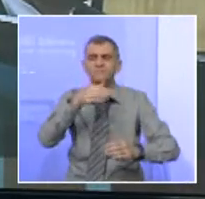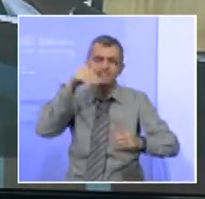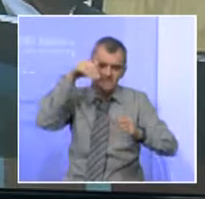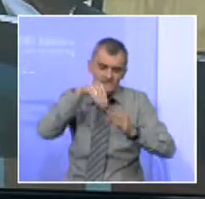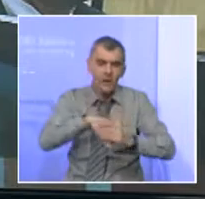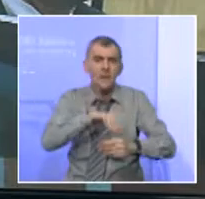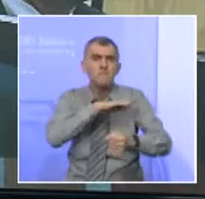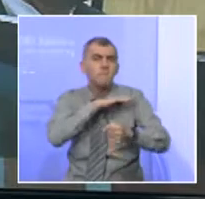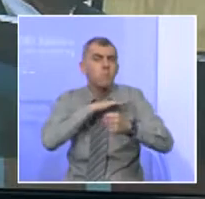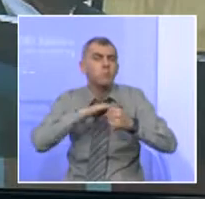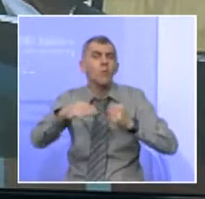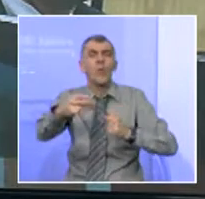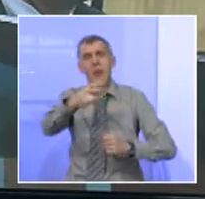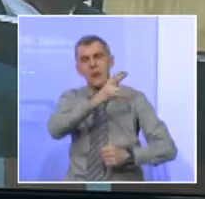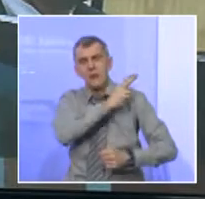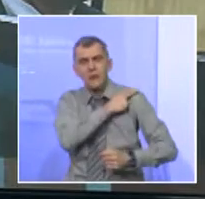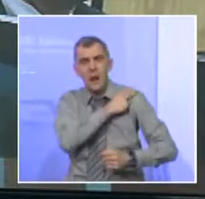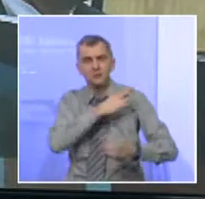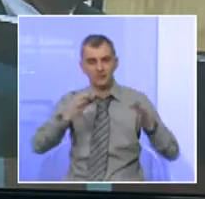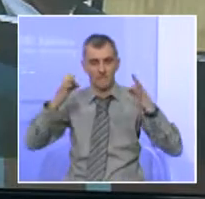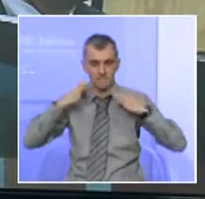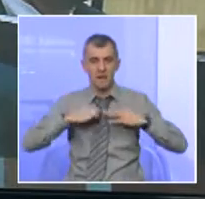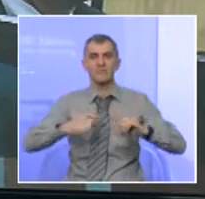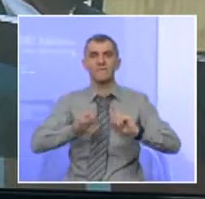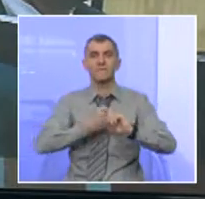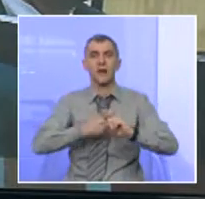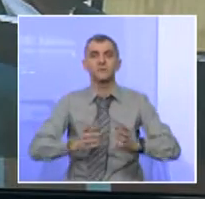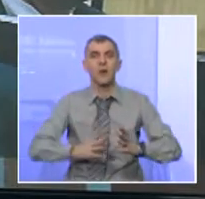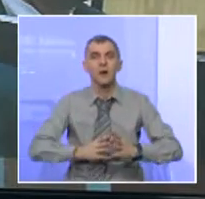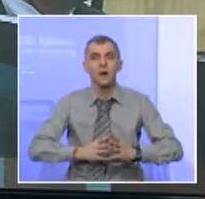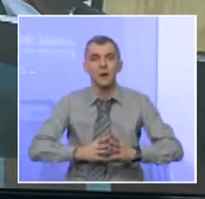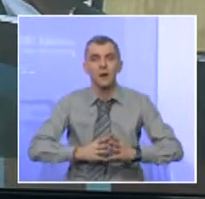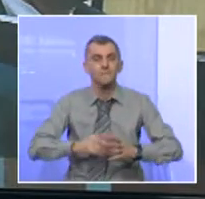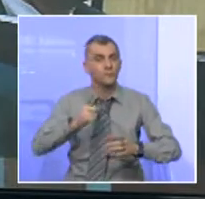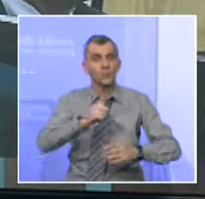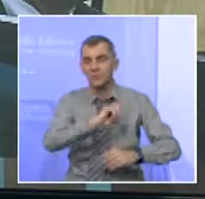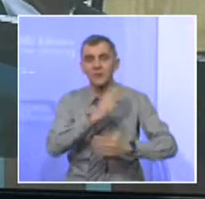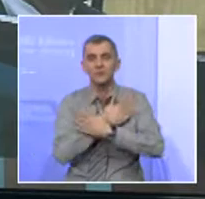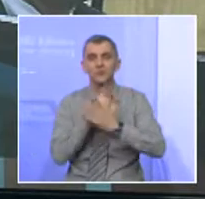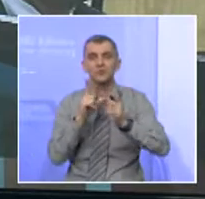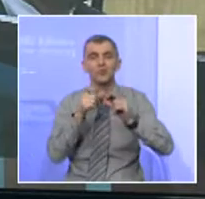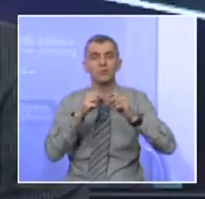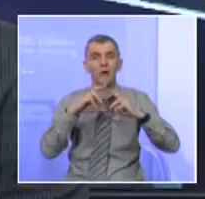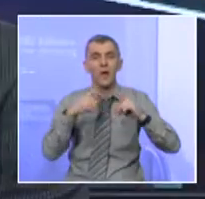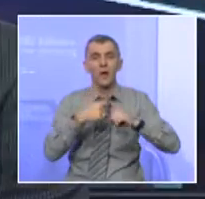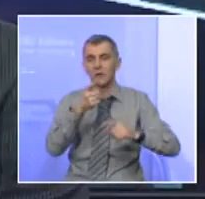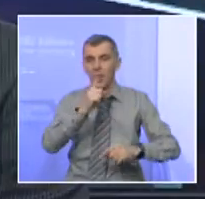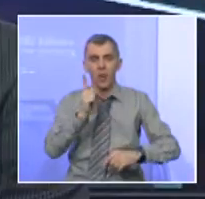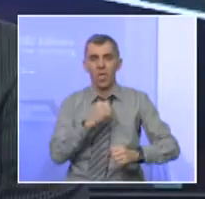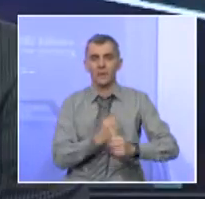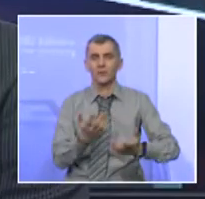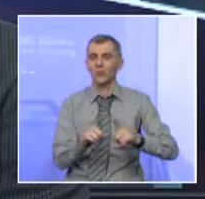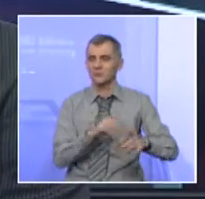pune nadležnosti predsjednika federacije. To čak ni gospodin Zubak kad je bio to isto nije radio.